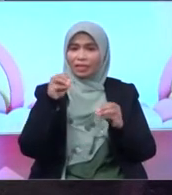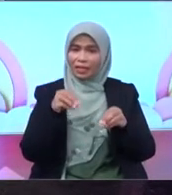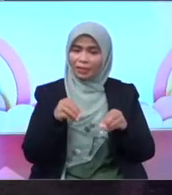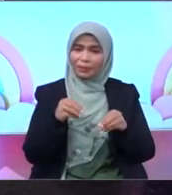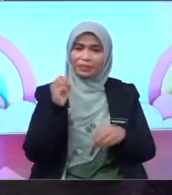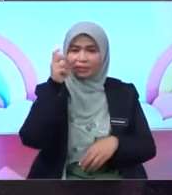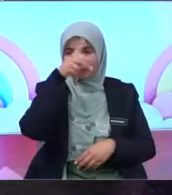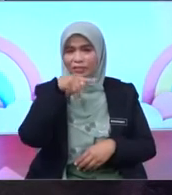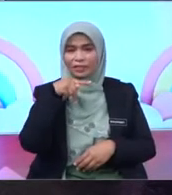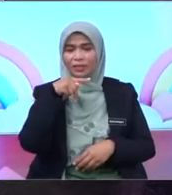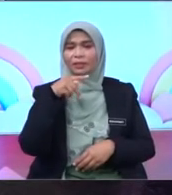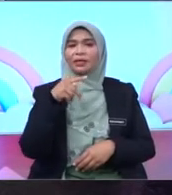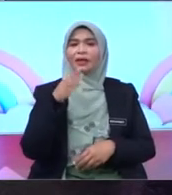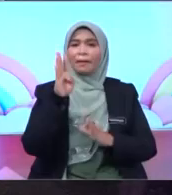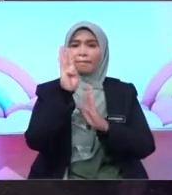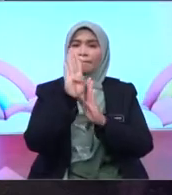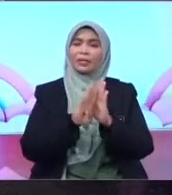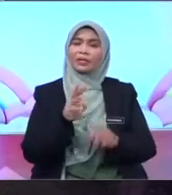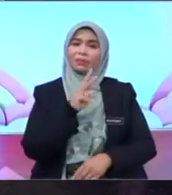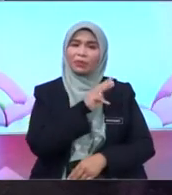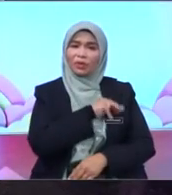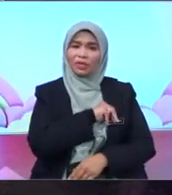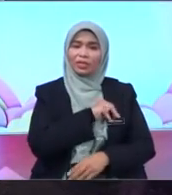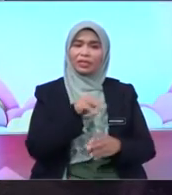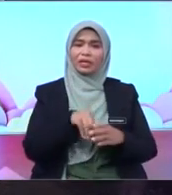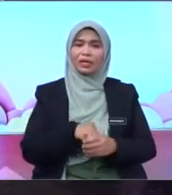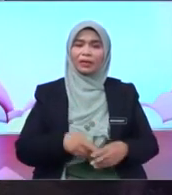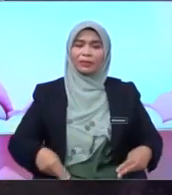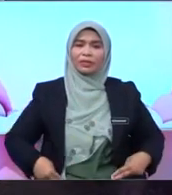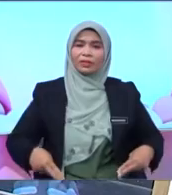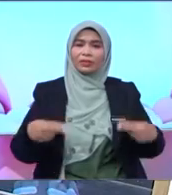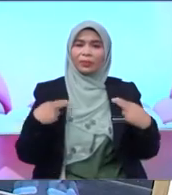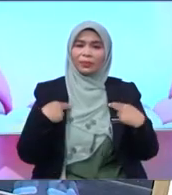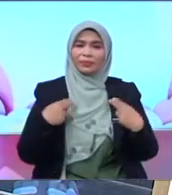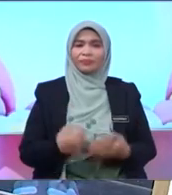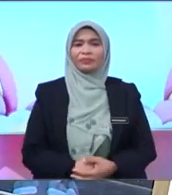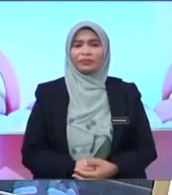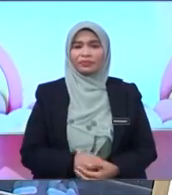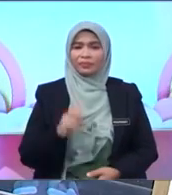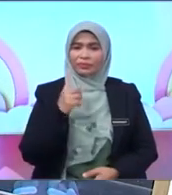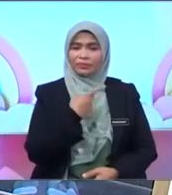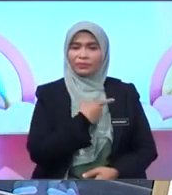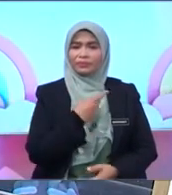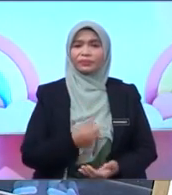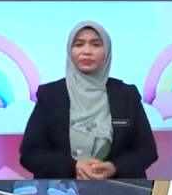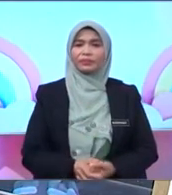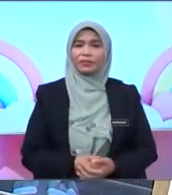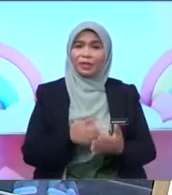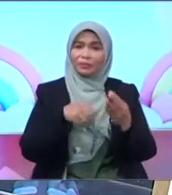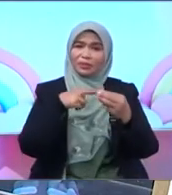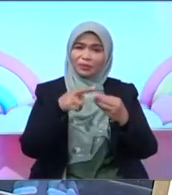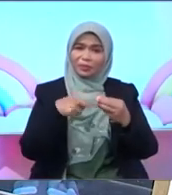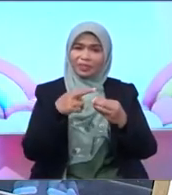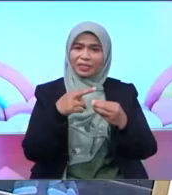sikap atau sifat moral dalam kehidupan kita betul daripada cpu-z tentang apa ya kita telah pelajari